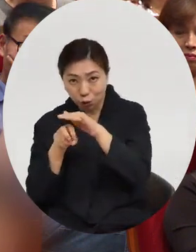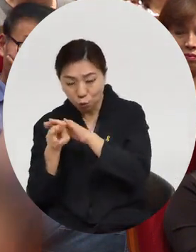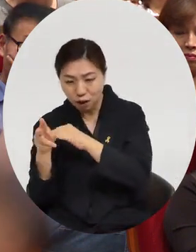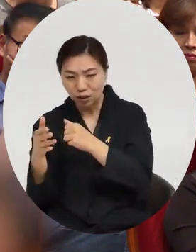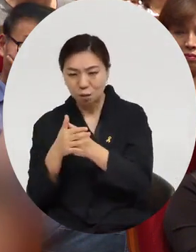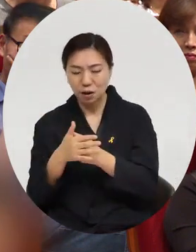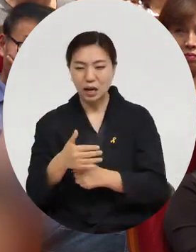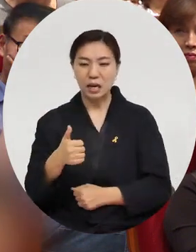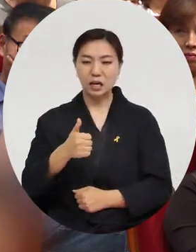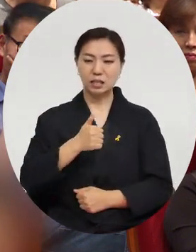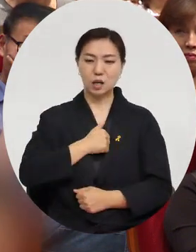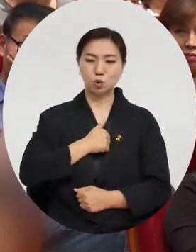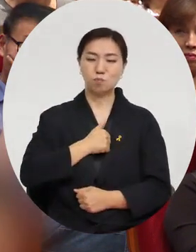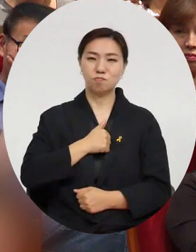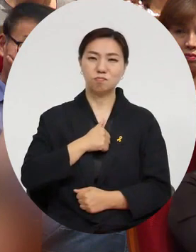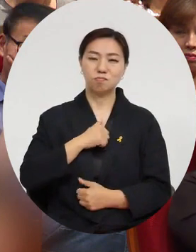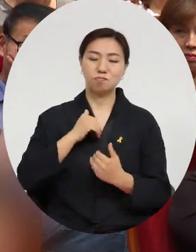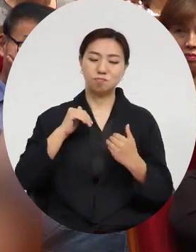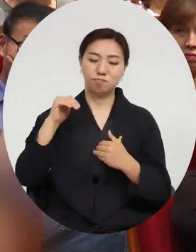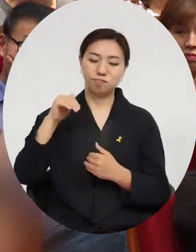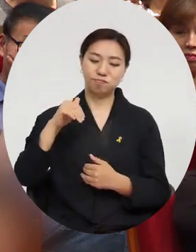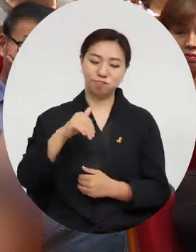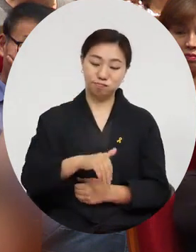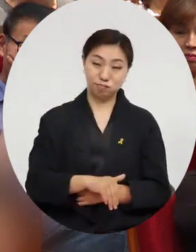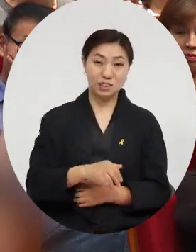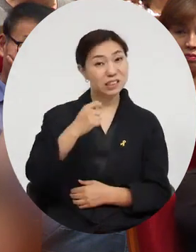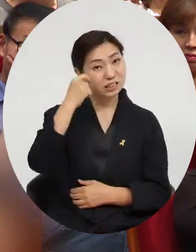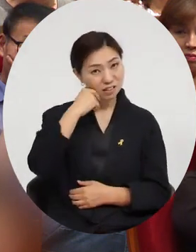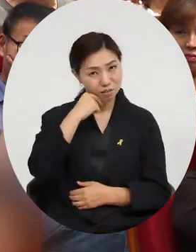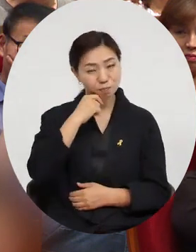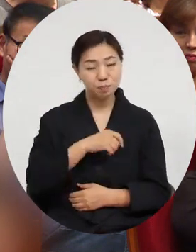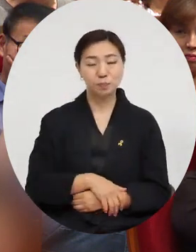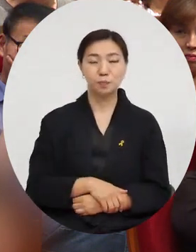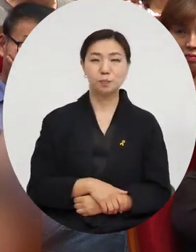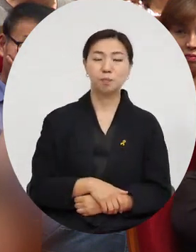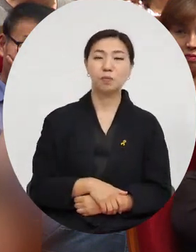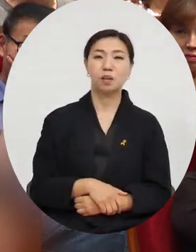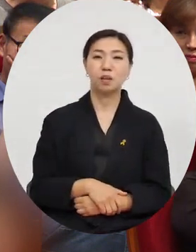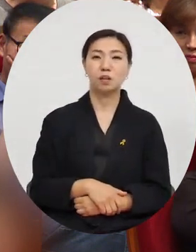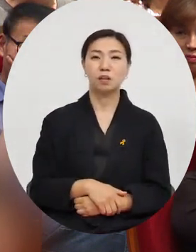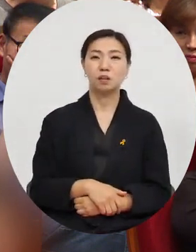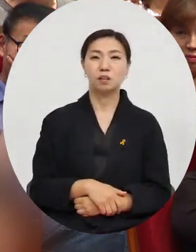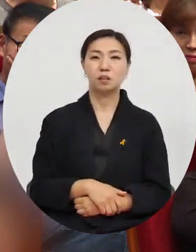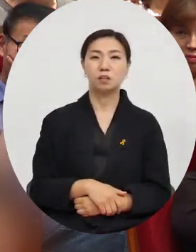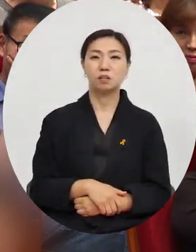이제 자존감도 옛날에 비해서 많이 죽어 있는 편입니다.